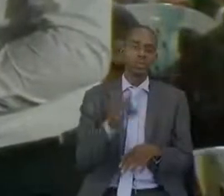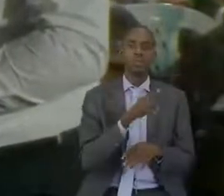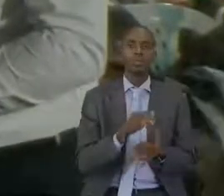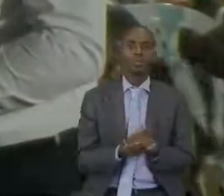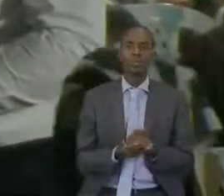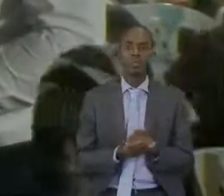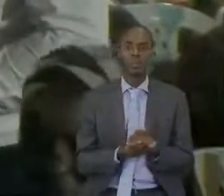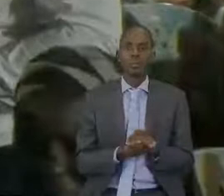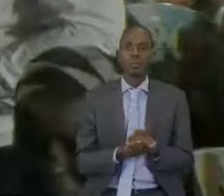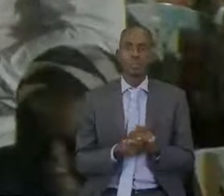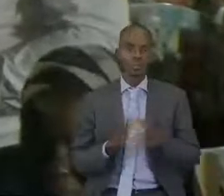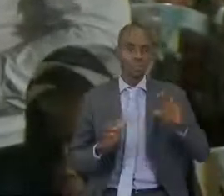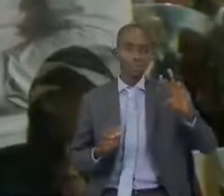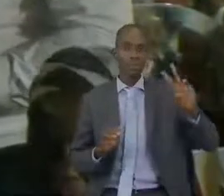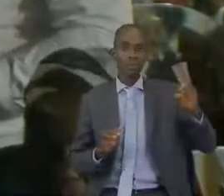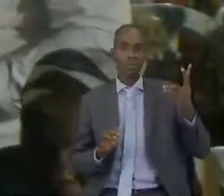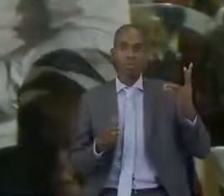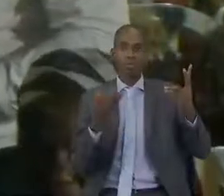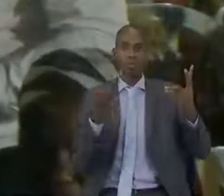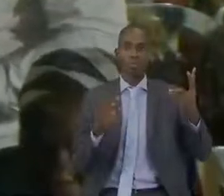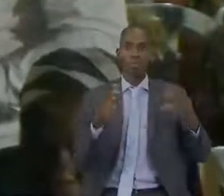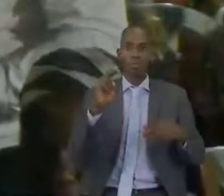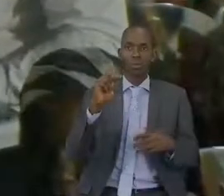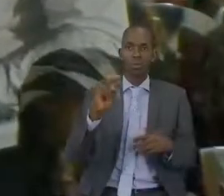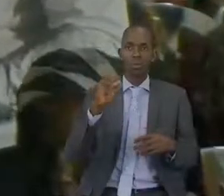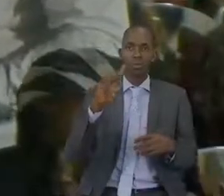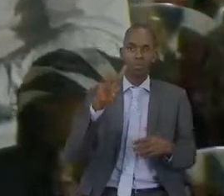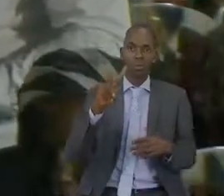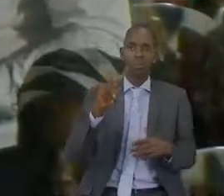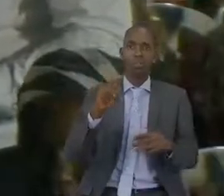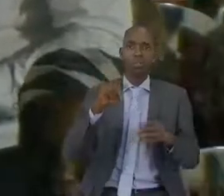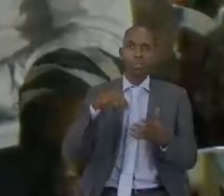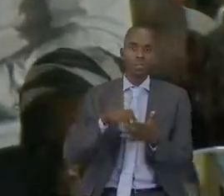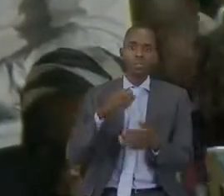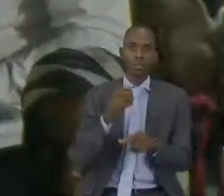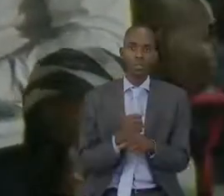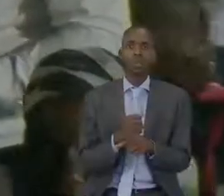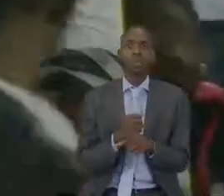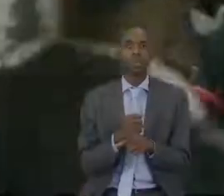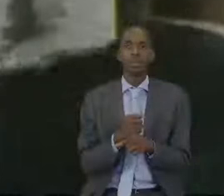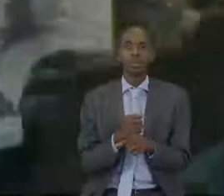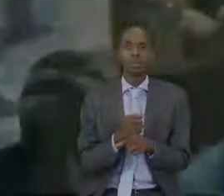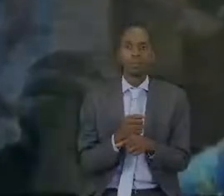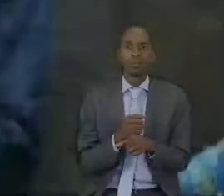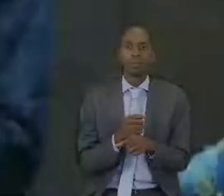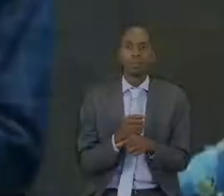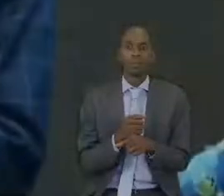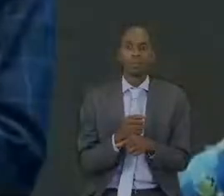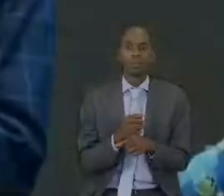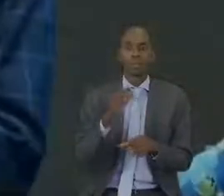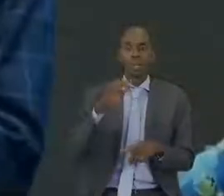Le banquet de Bori, dimanche 6 novembre.